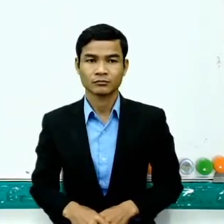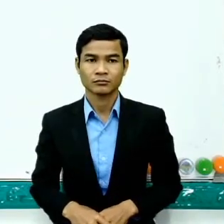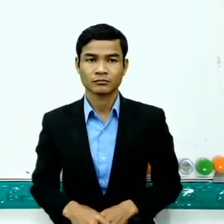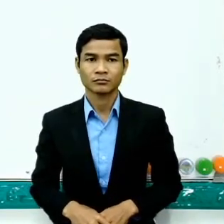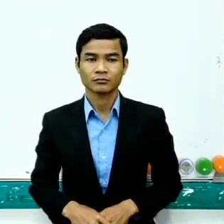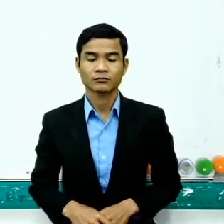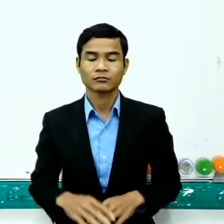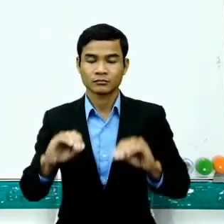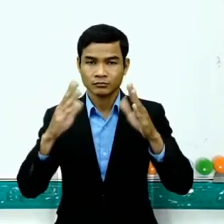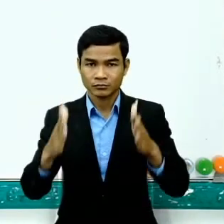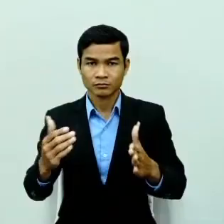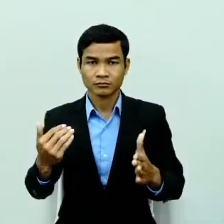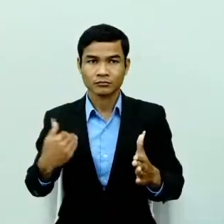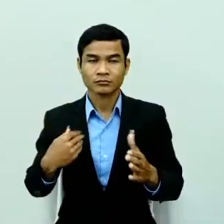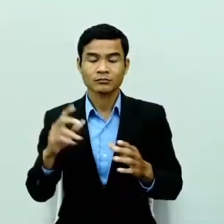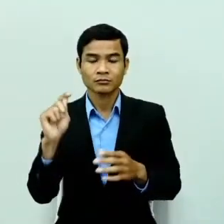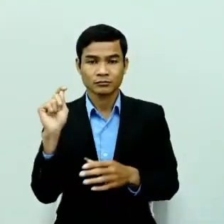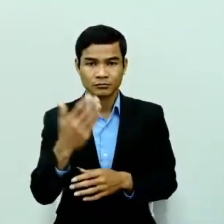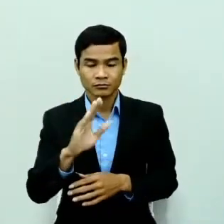chà cứ nẹ cừu miến